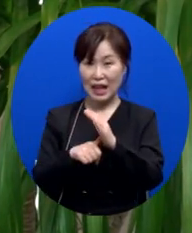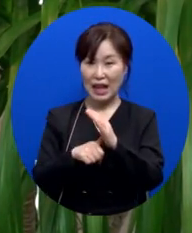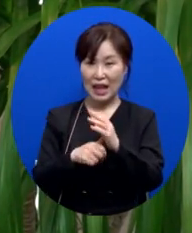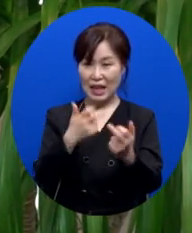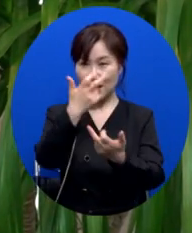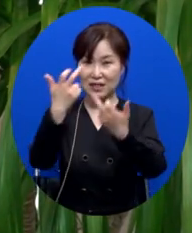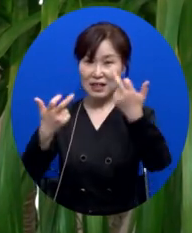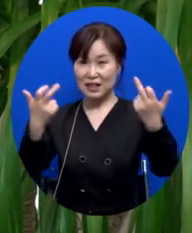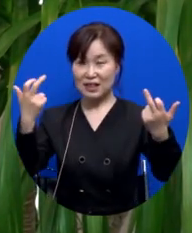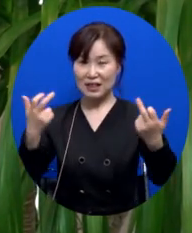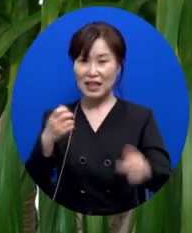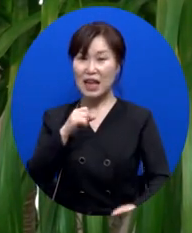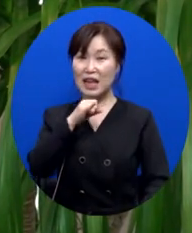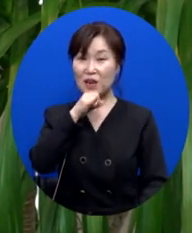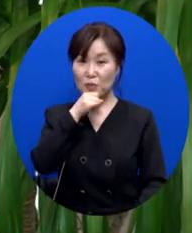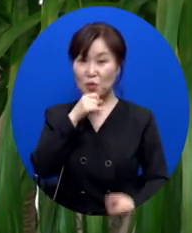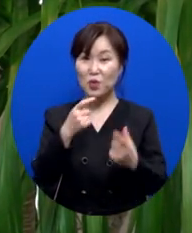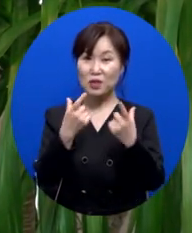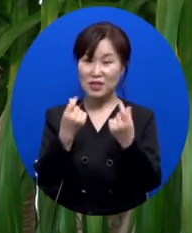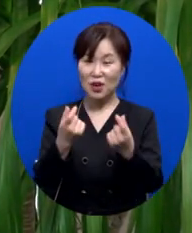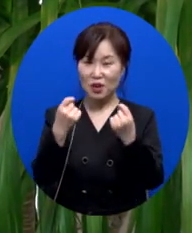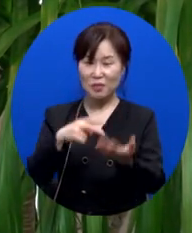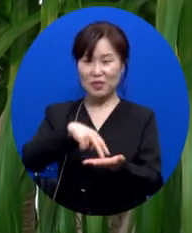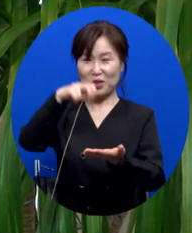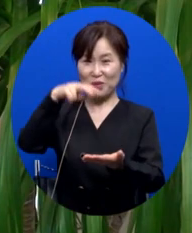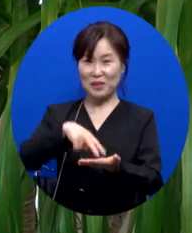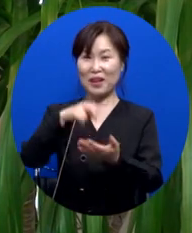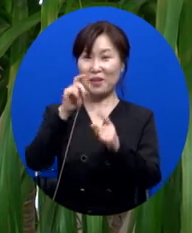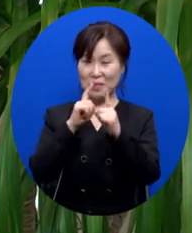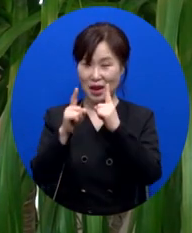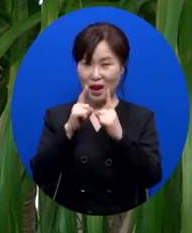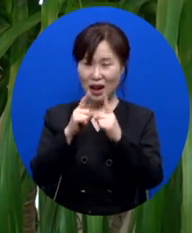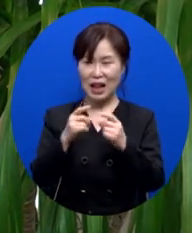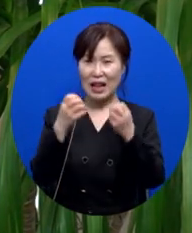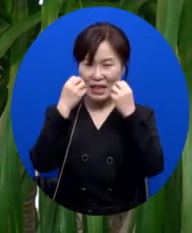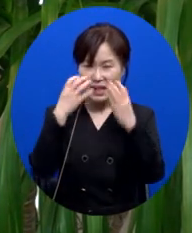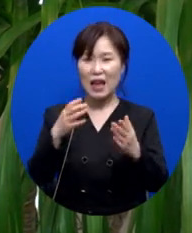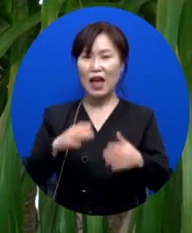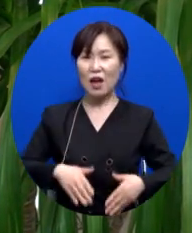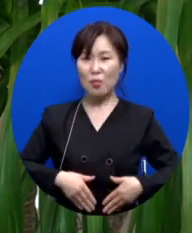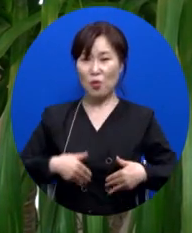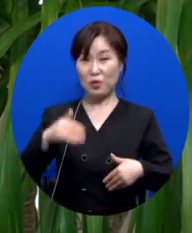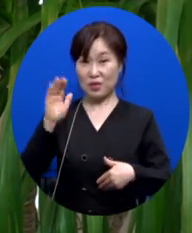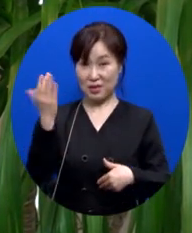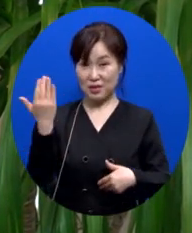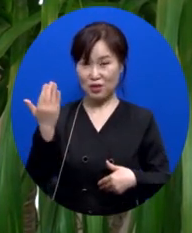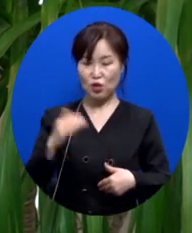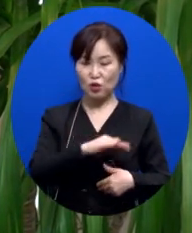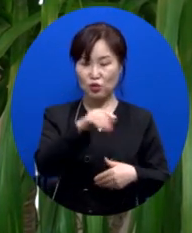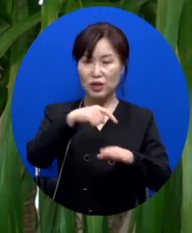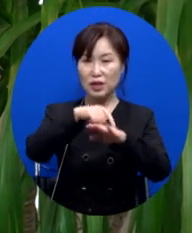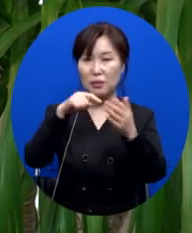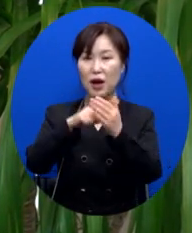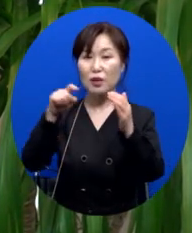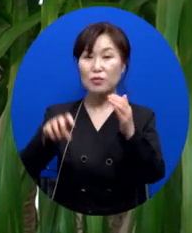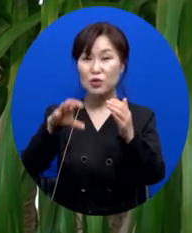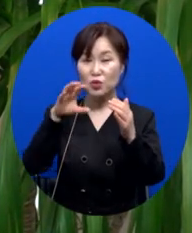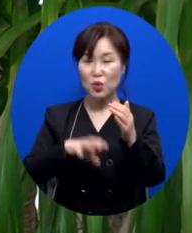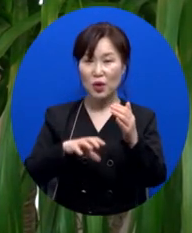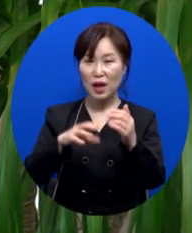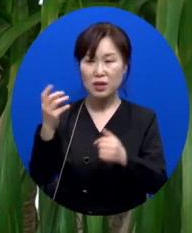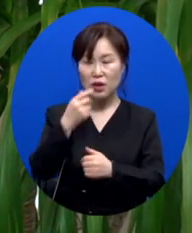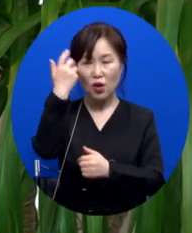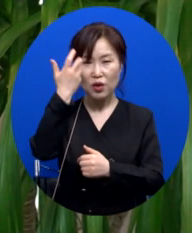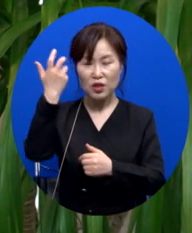시작했다 새 범이 왔더라구요 문제는 우리 모두의 마음속에 성령의 세범 이 와야